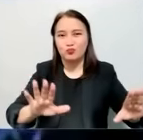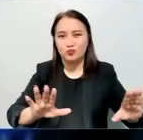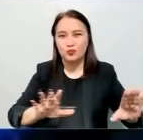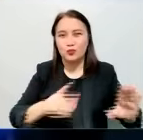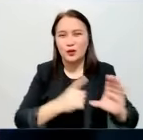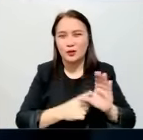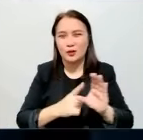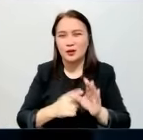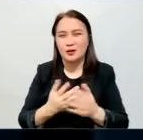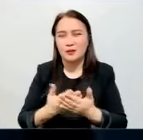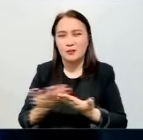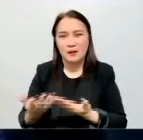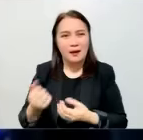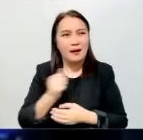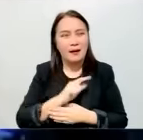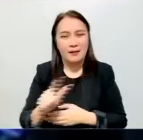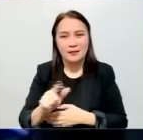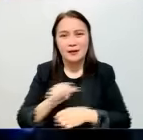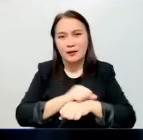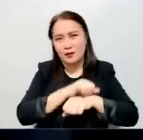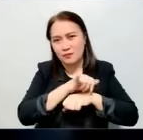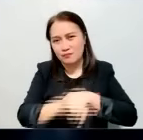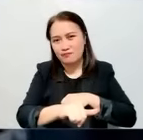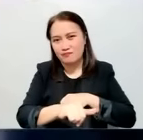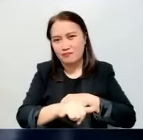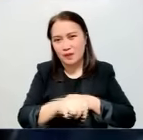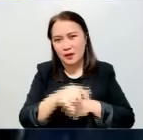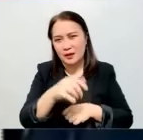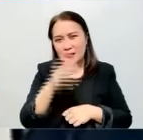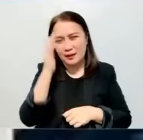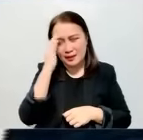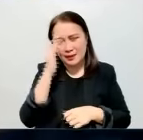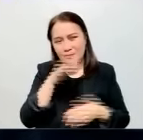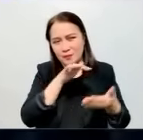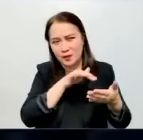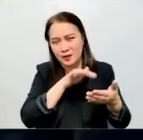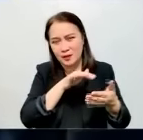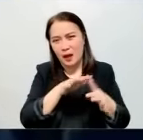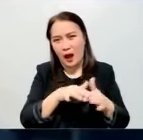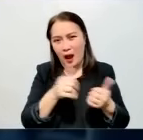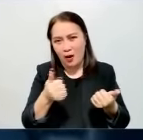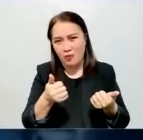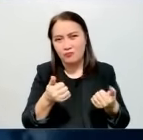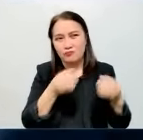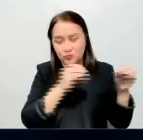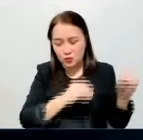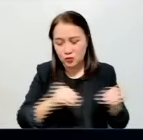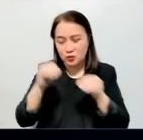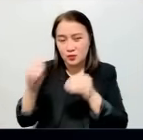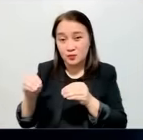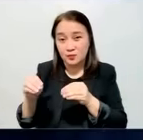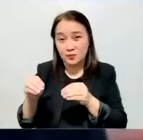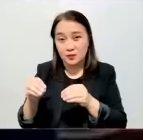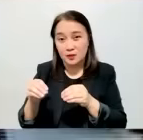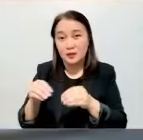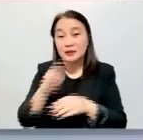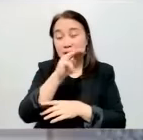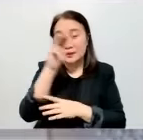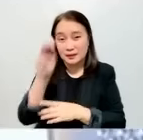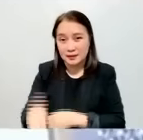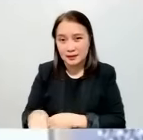impluwensya ni Mabanza sa mga terorista, pinag-aaralan na ng DOJ na ilipat siya sa Maynila mula sa tanggapan ng CIDG sa